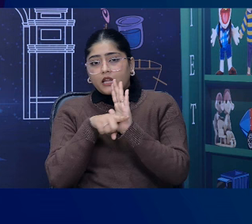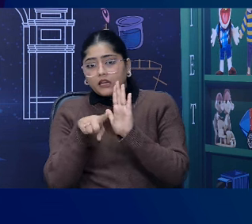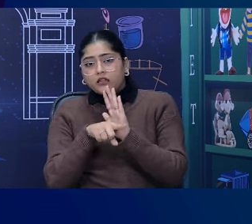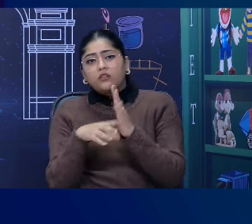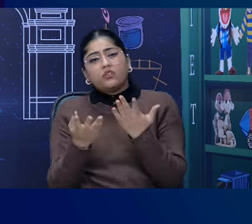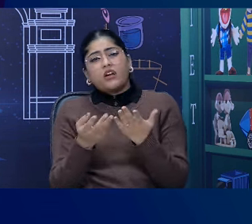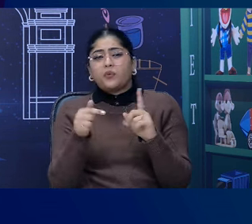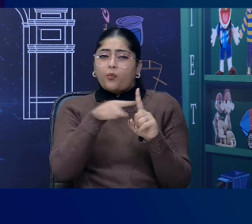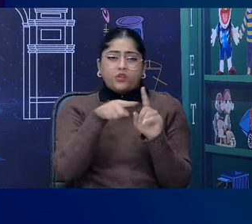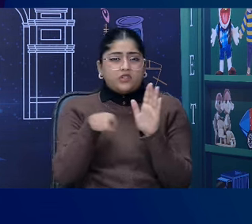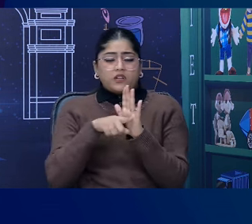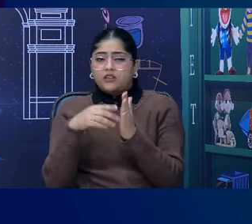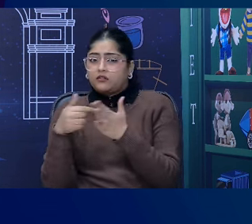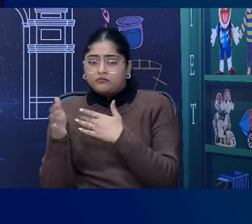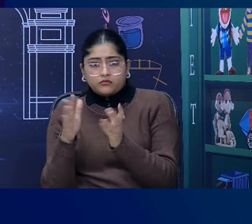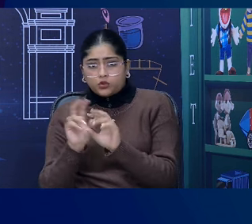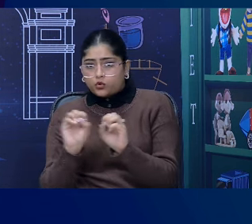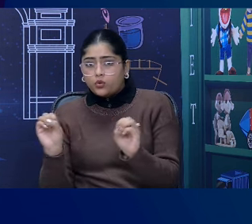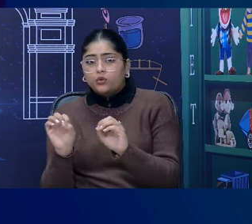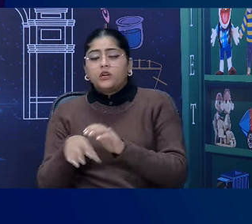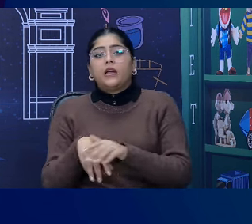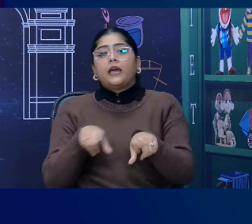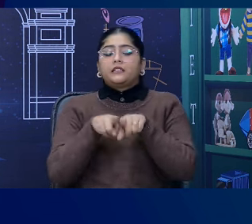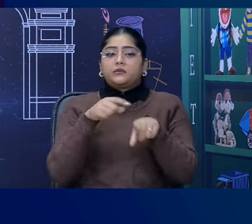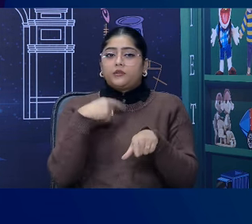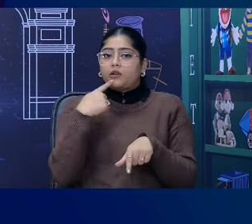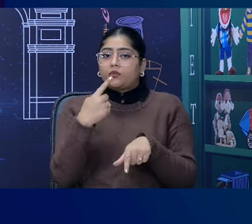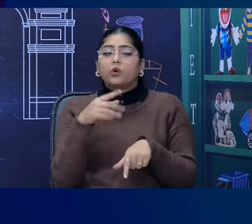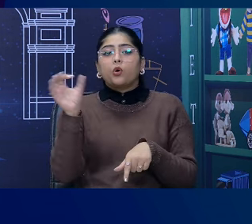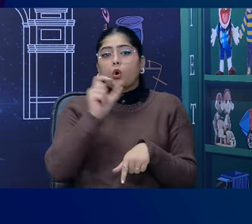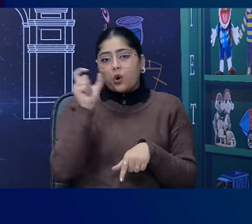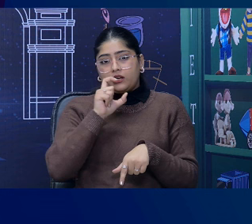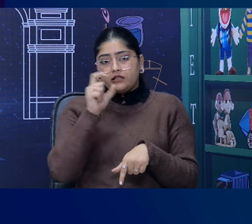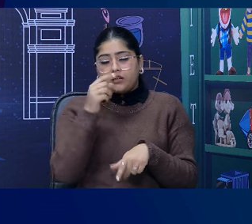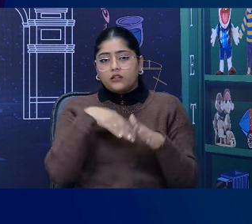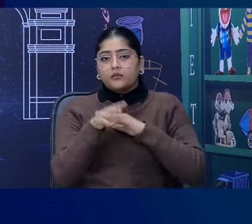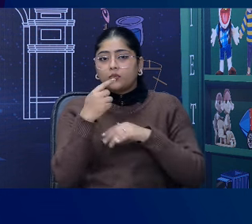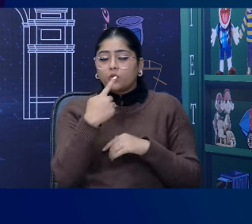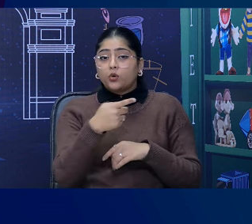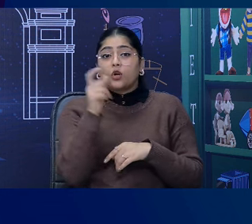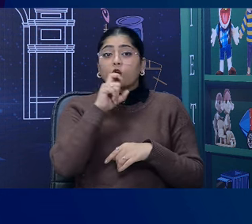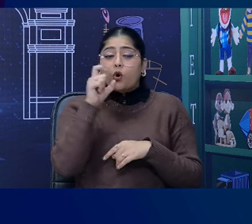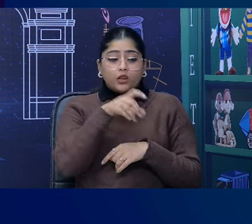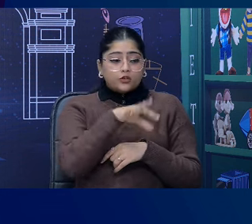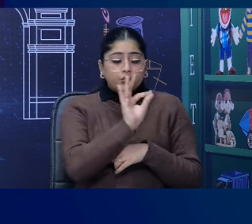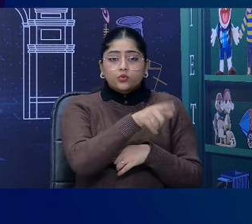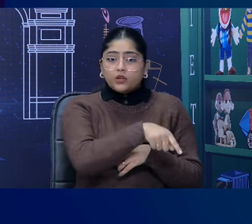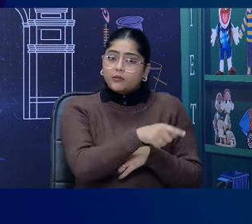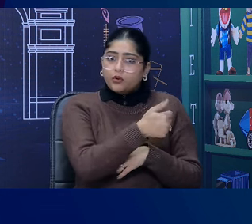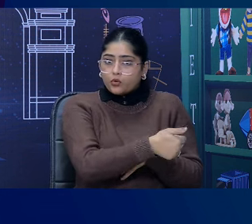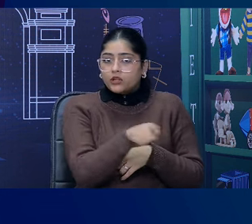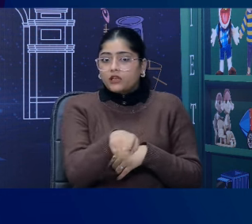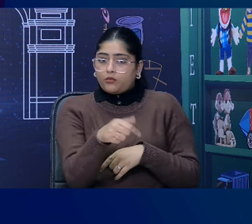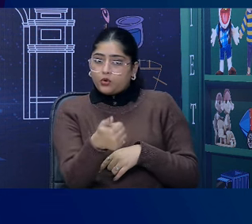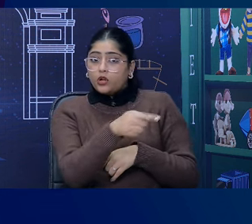गया जैसे मैंने आपको एग्जांपल दिया बिगिनिंग में कॉलेजेस वाला तो वो पॉजिटिव है शेर वा है वो नेगेटिव है राइट